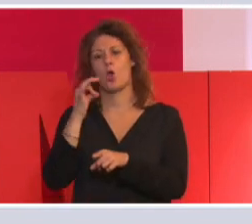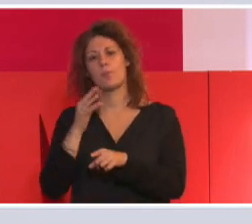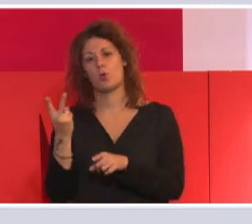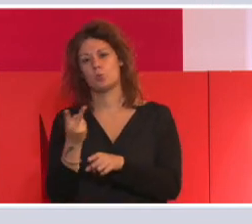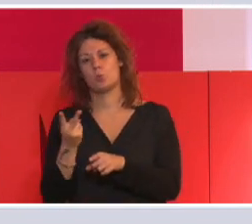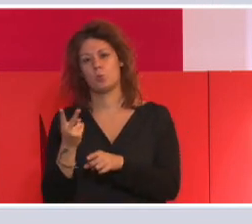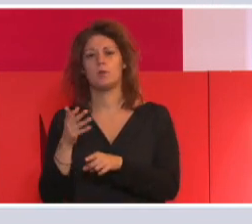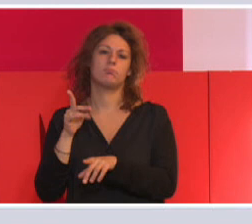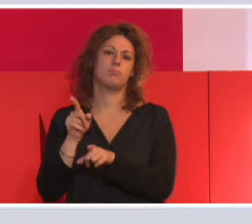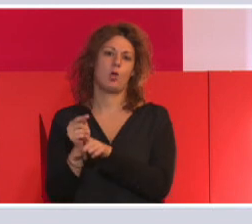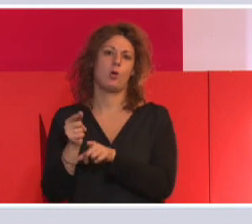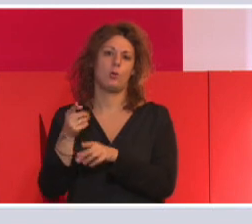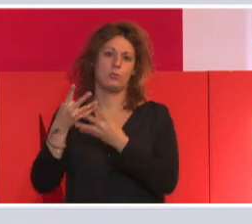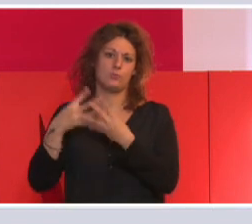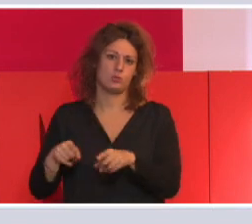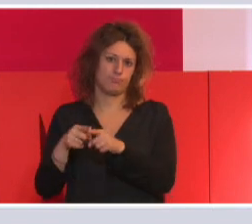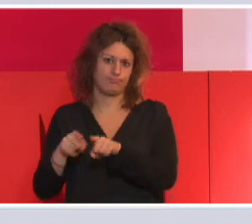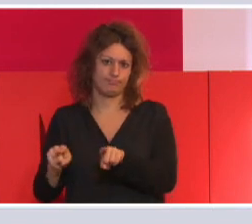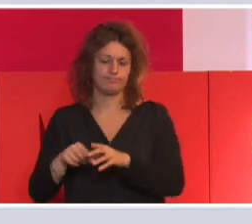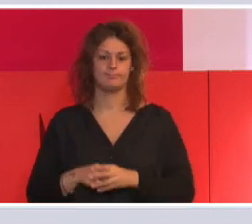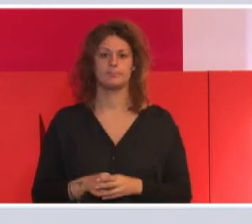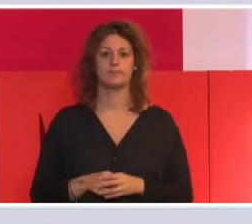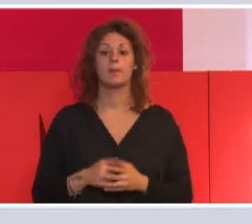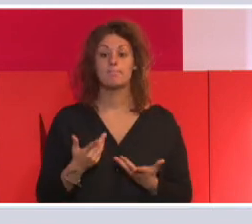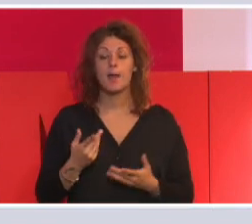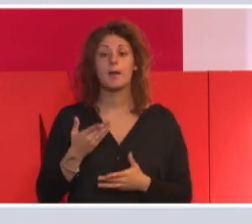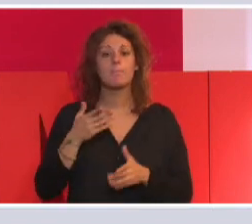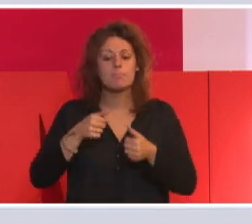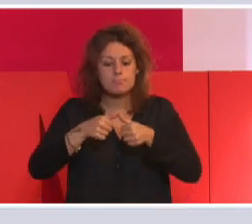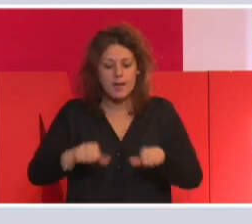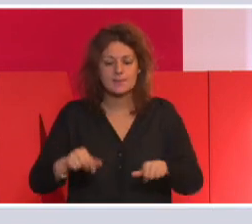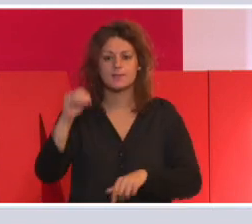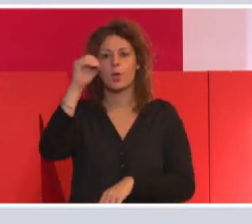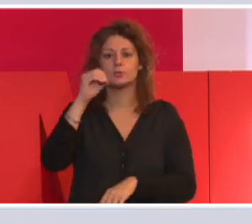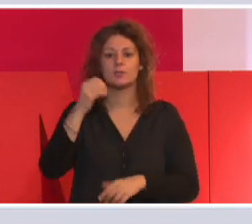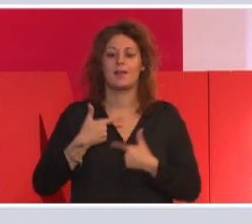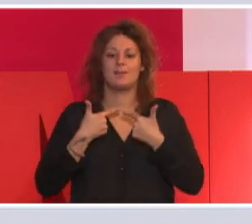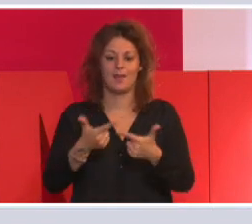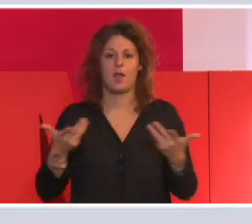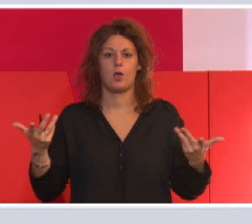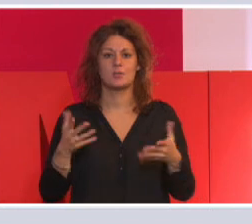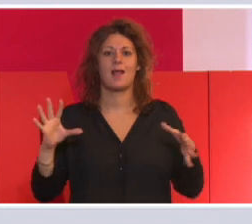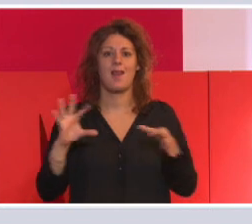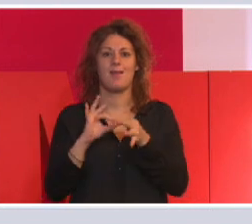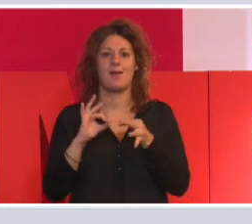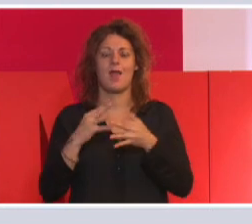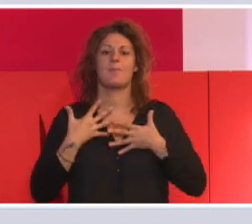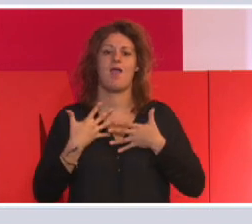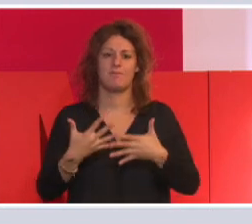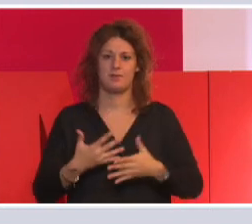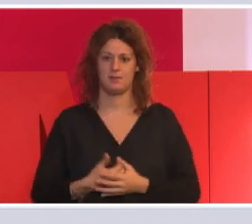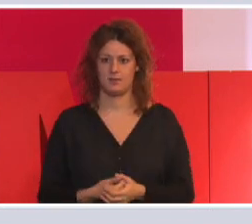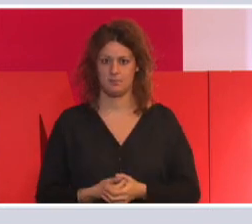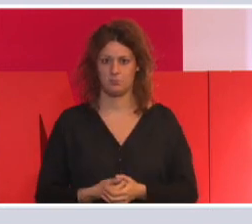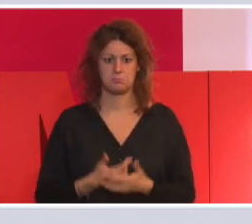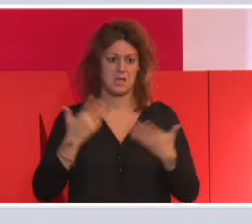rilascio di ossitocina si associa proprio l'instaurazione di un legame affettivo la possibilità per esempio di accarezzare